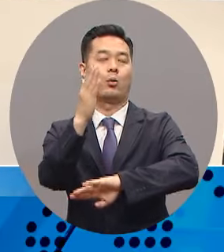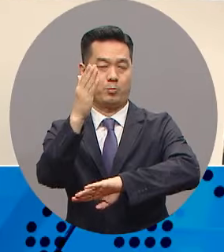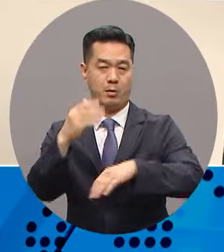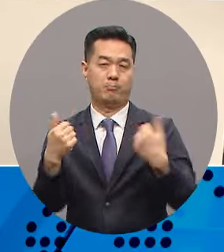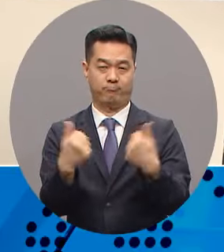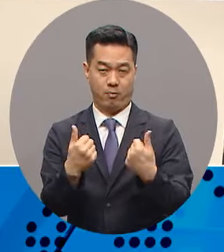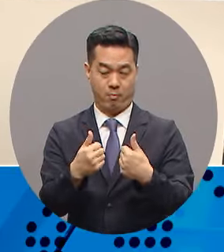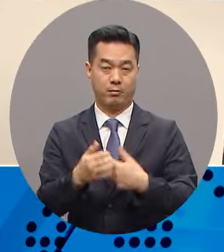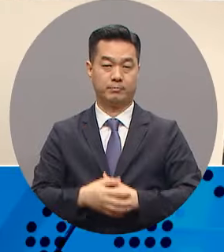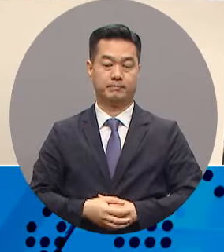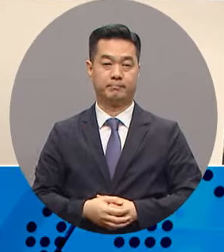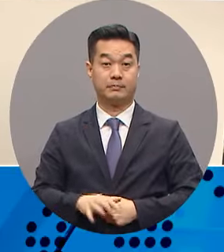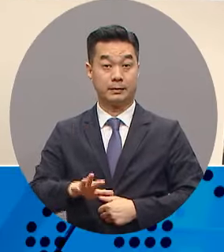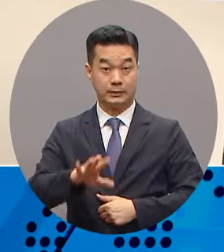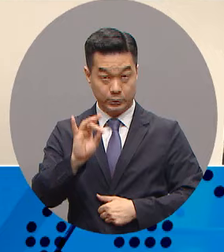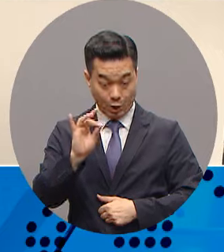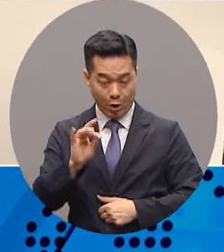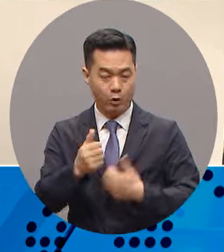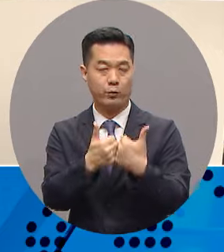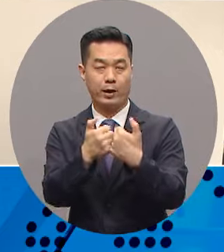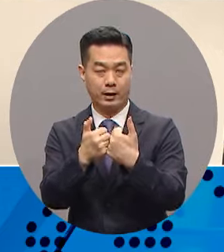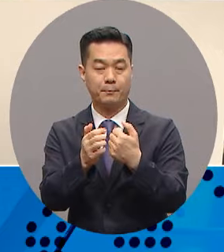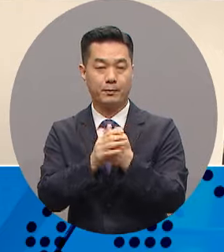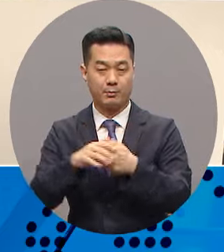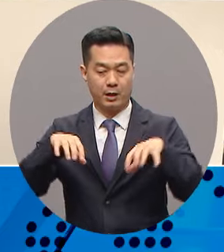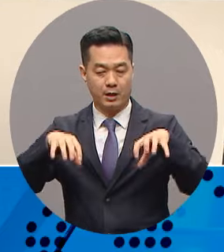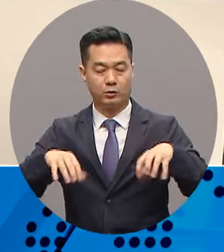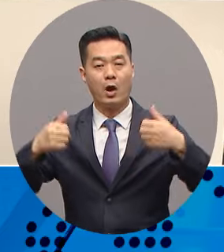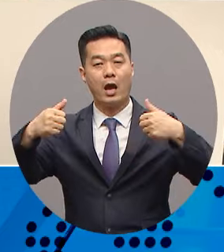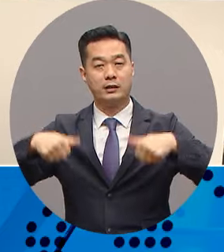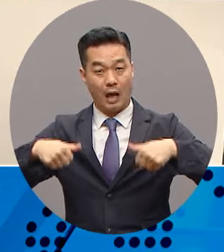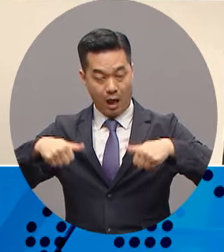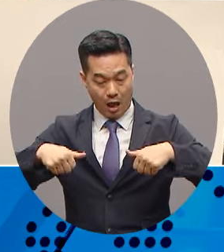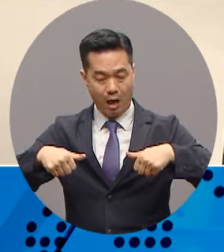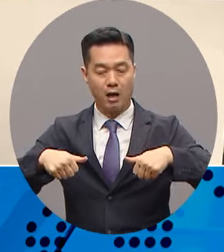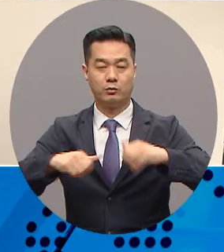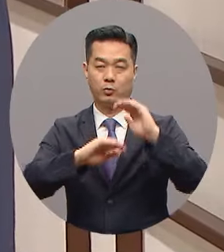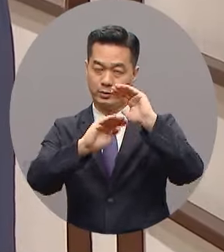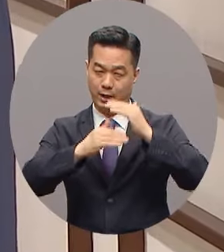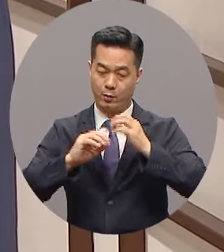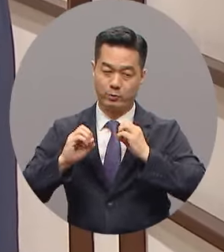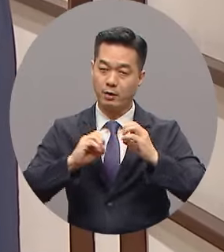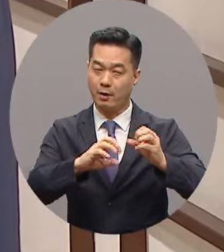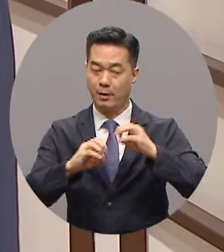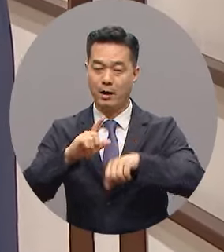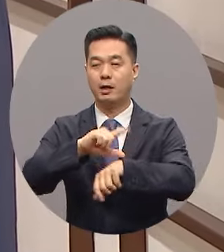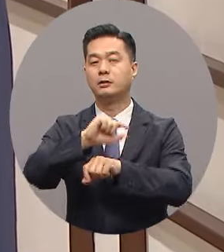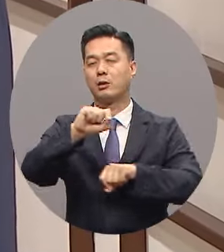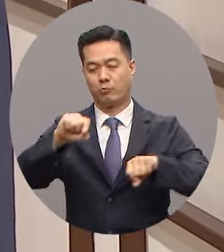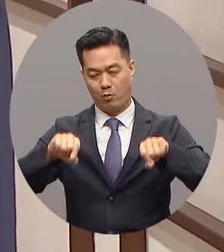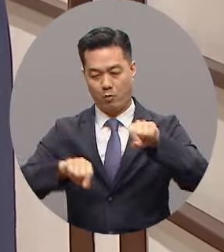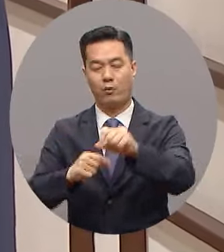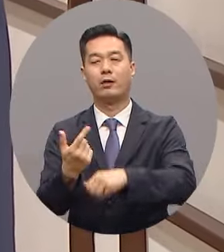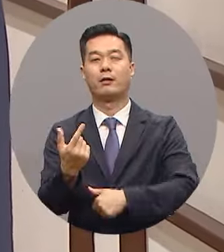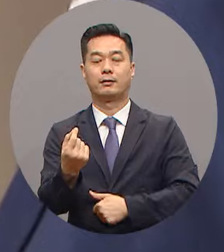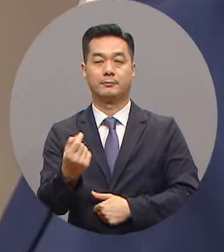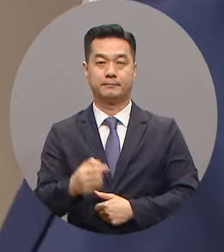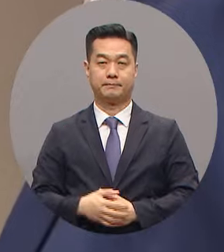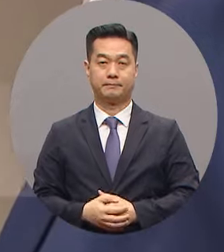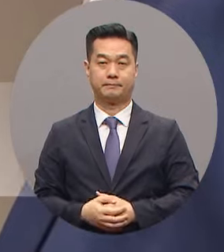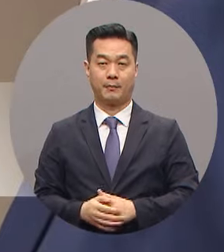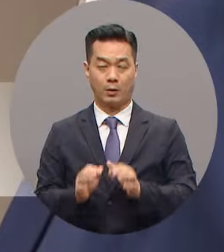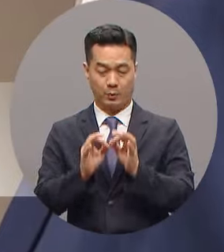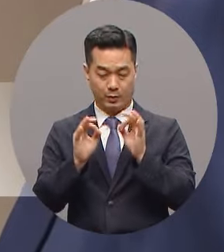진행됐습니다 첫 영수 회담이다 보니 양측이 인사부터 현안 대화까지 상당한 시간을 소요한 것으로 보입니다